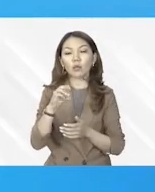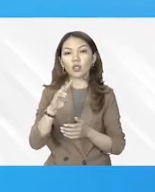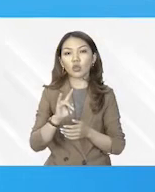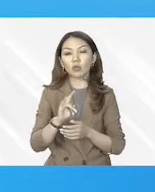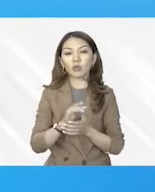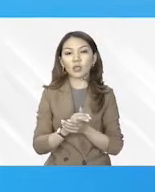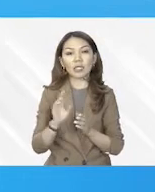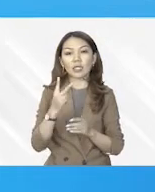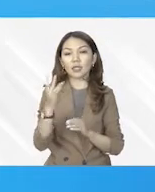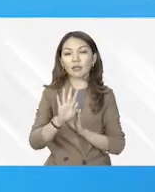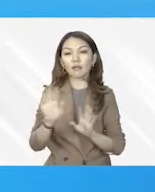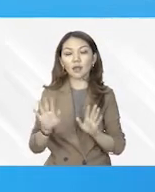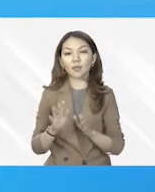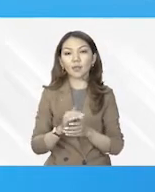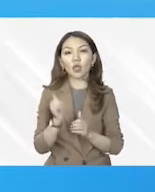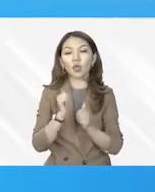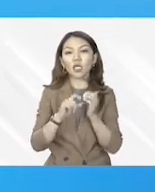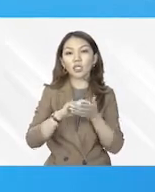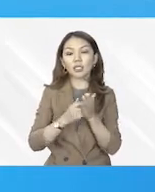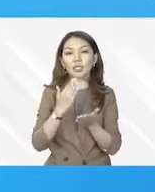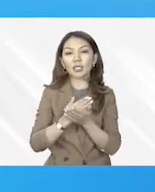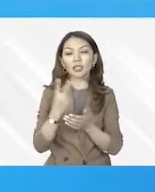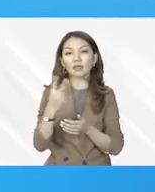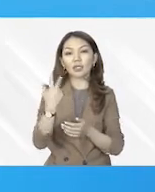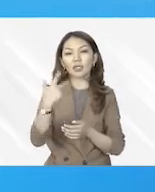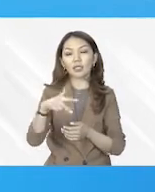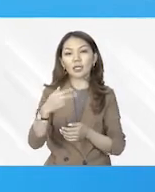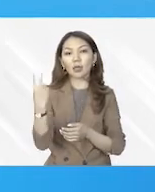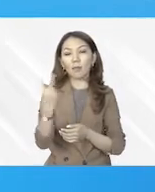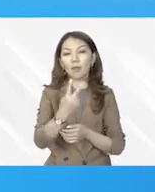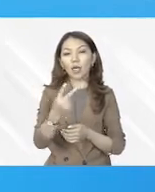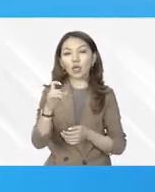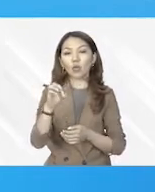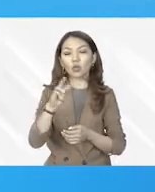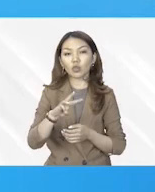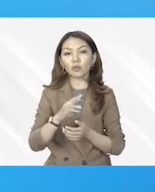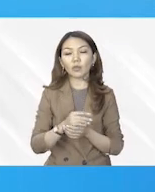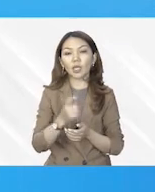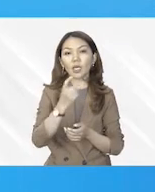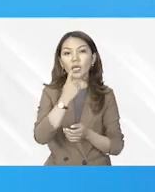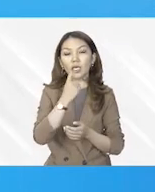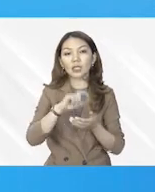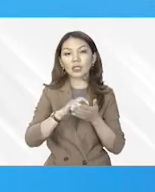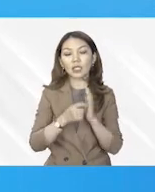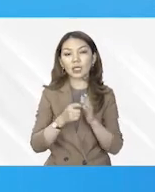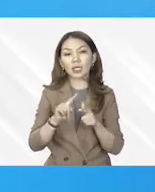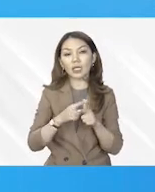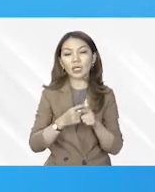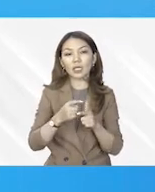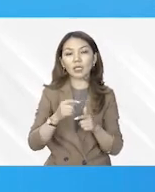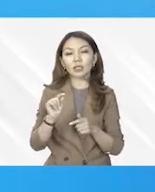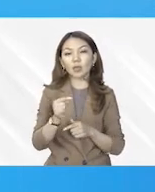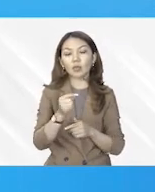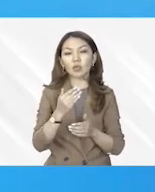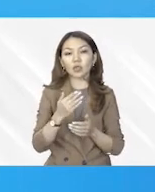В то время как у всех клеток есть 23 пары хромосом, яйцеклетка или сперматозоид содержат 23